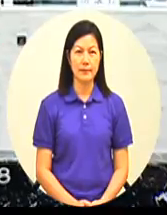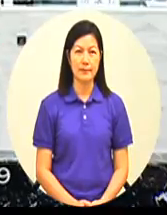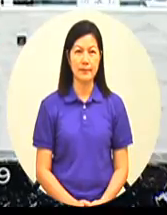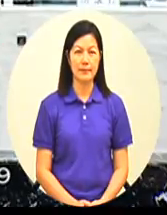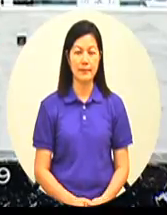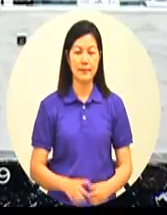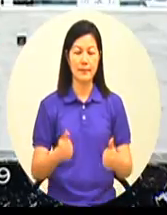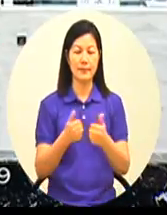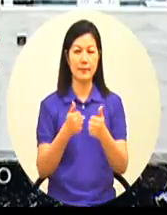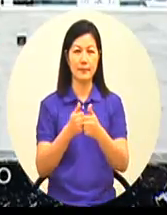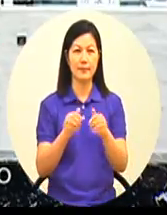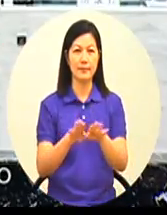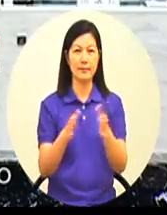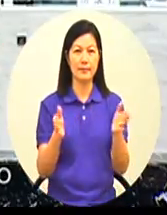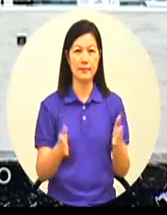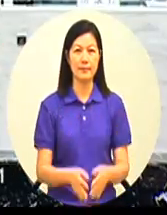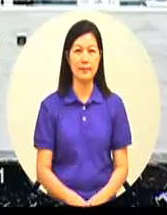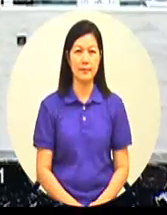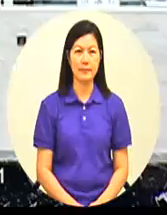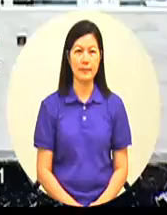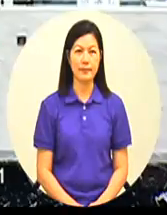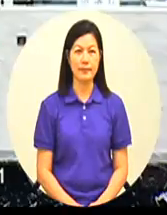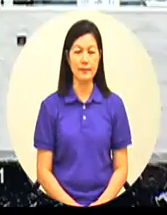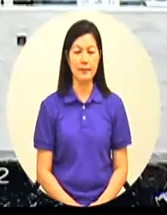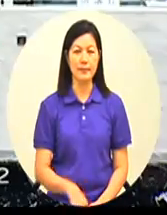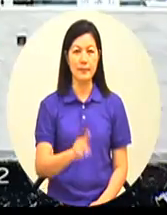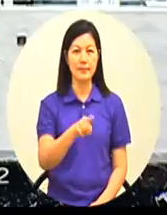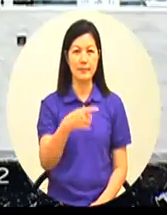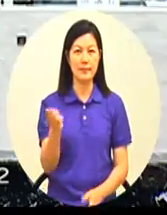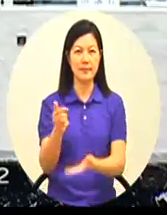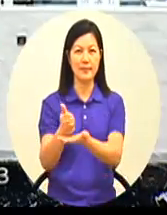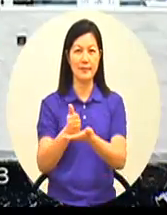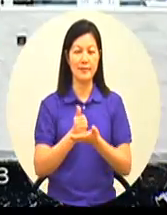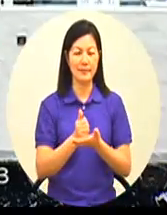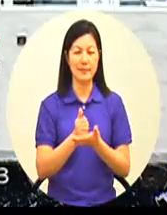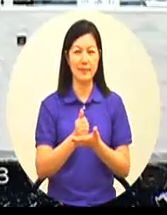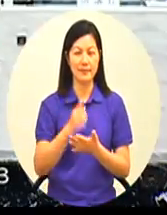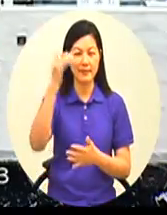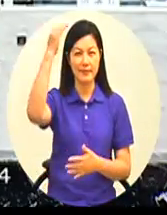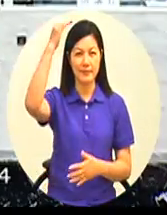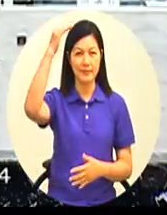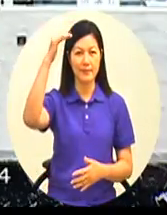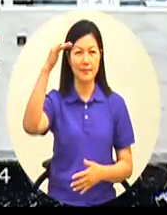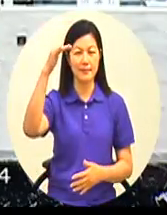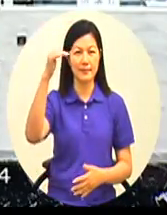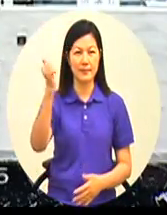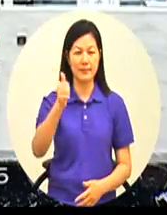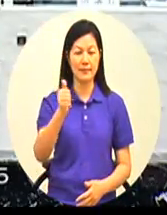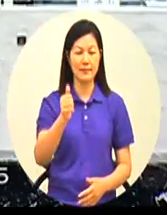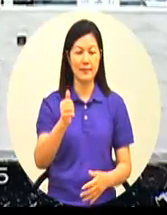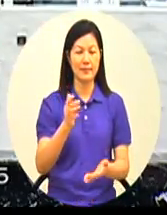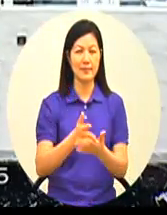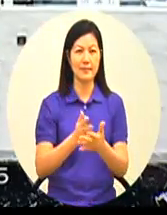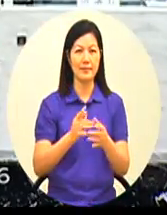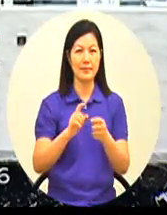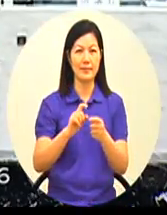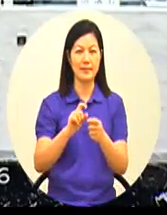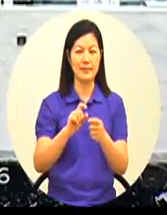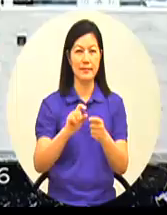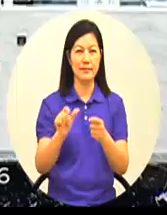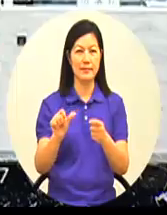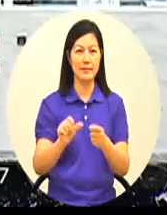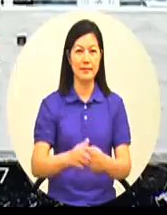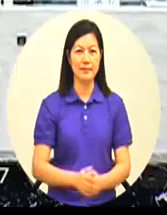好，继续开会。好，接下来我们请高秉麟议员哈，执行十五分钟。 好，谢谢主席